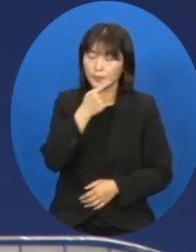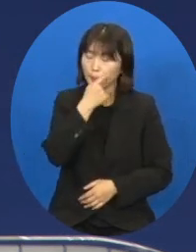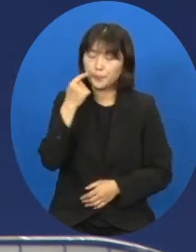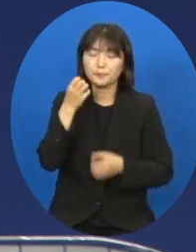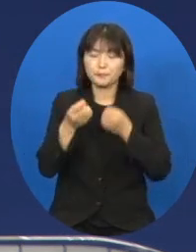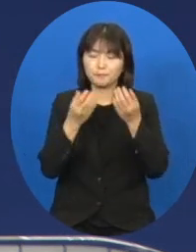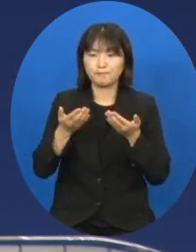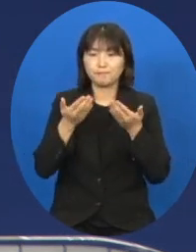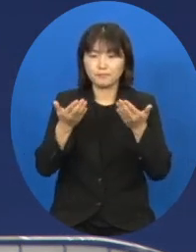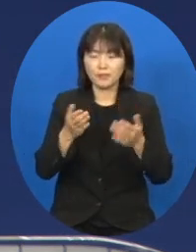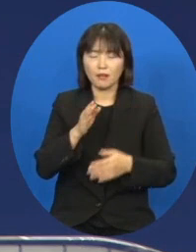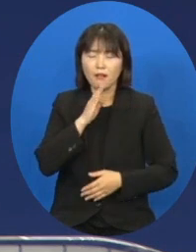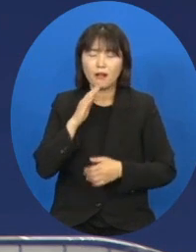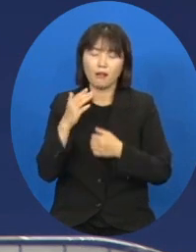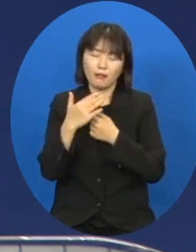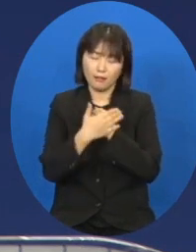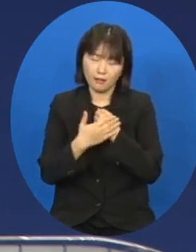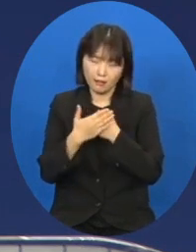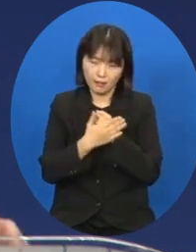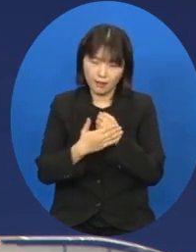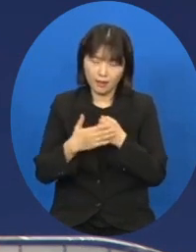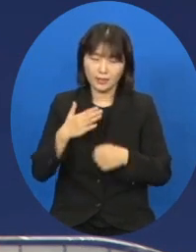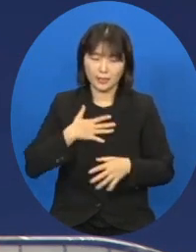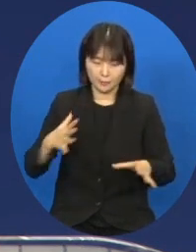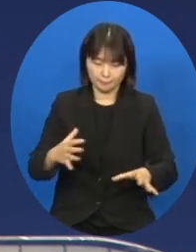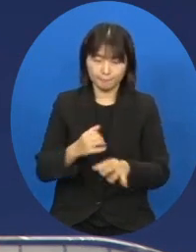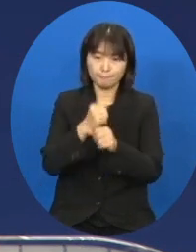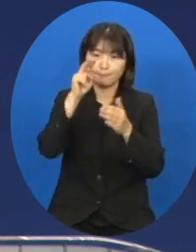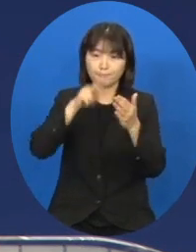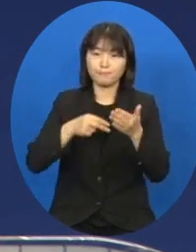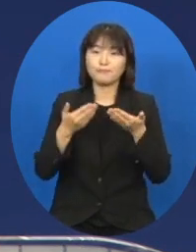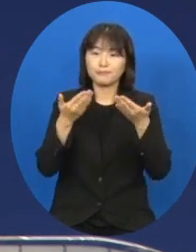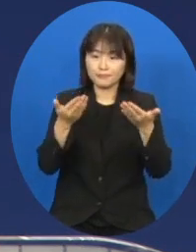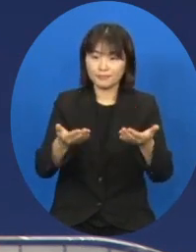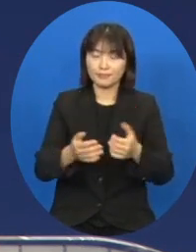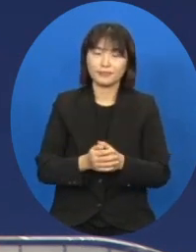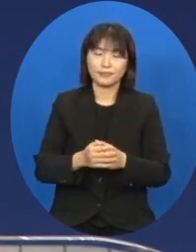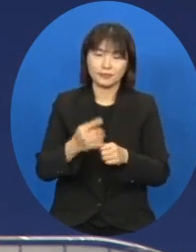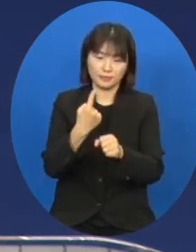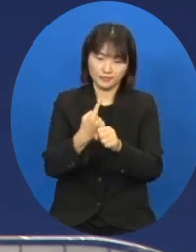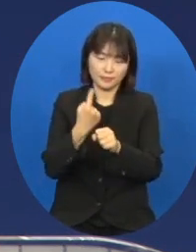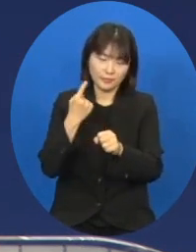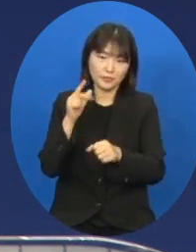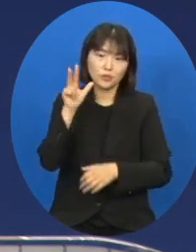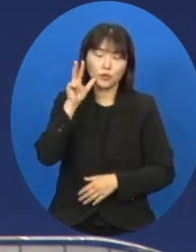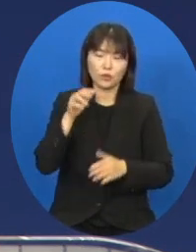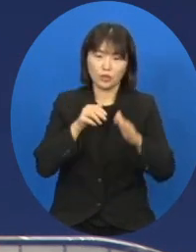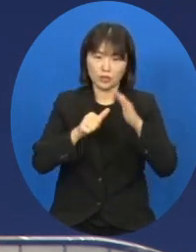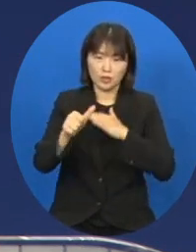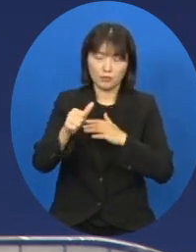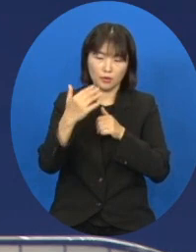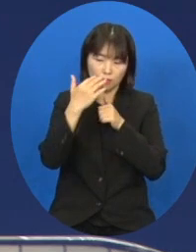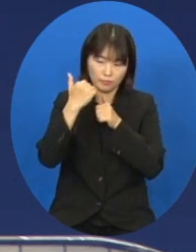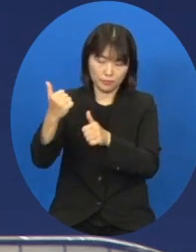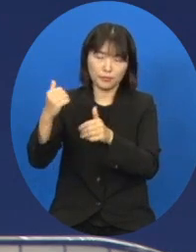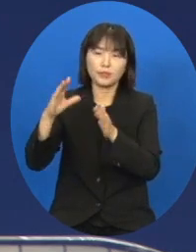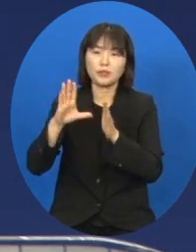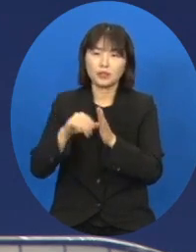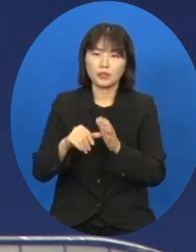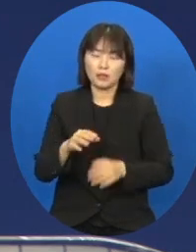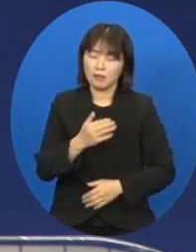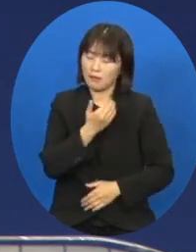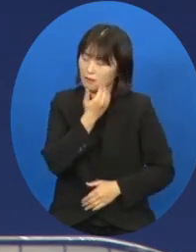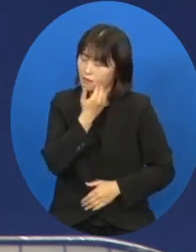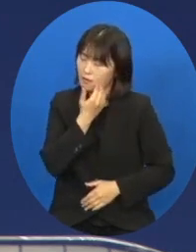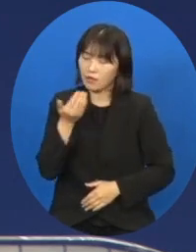은혜가 되었습니다. 제가 요약해서 읽어드리겠습니다. 작년 여호수아 대표로 콜링 받았을 때